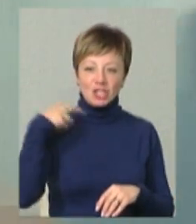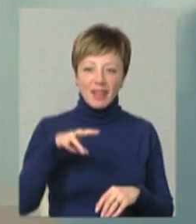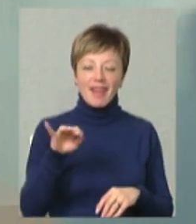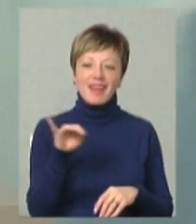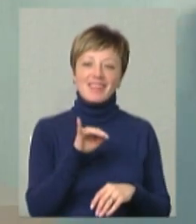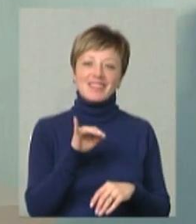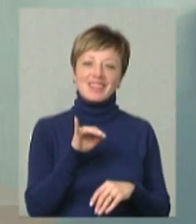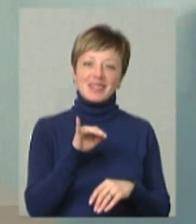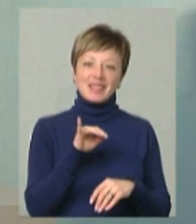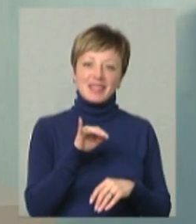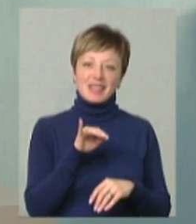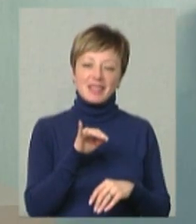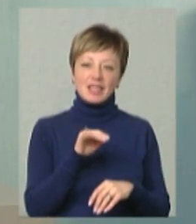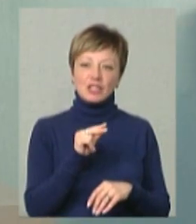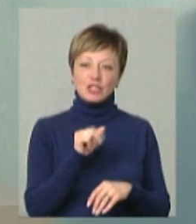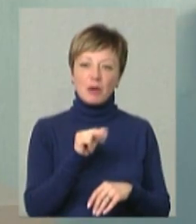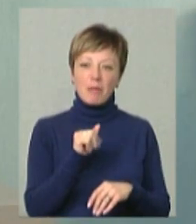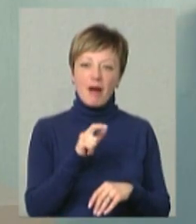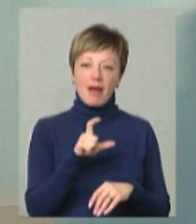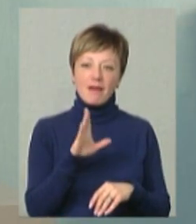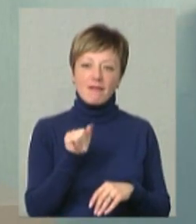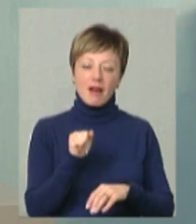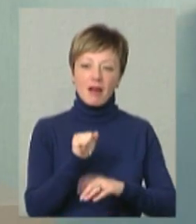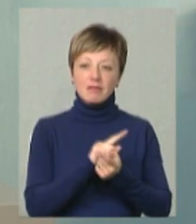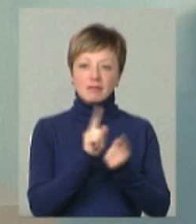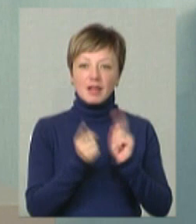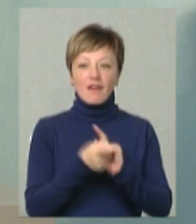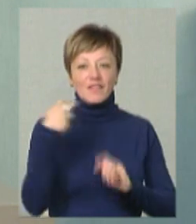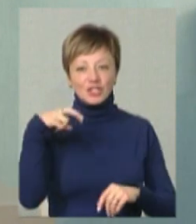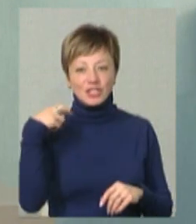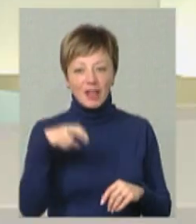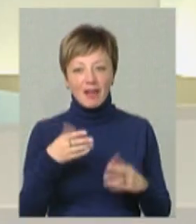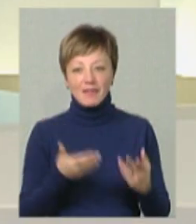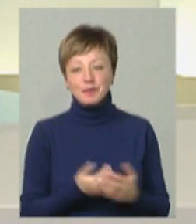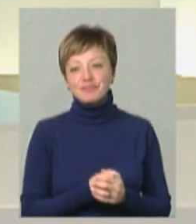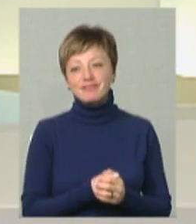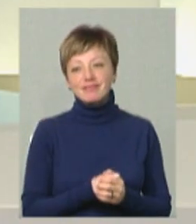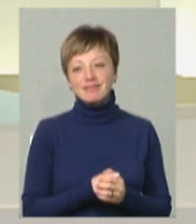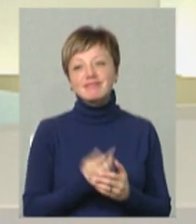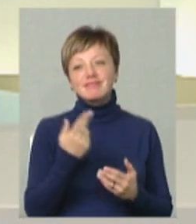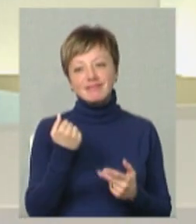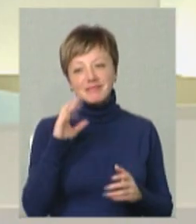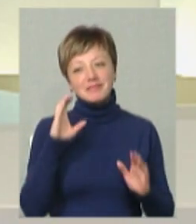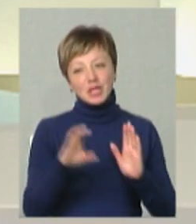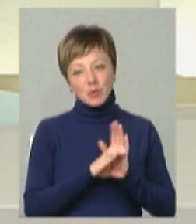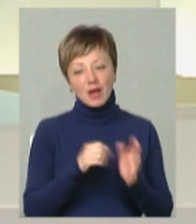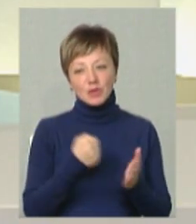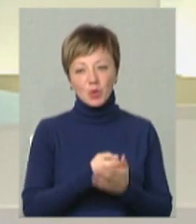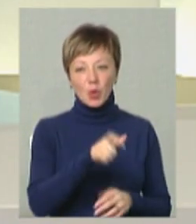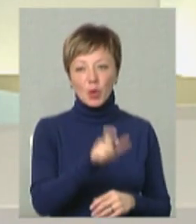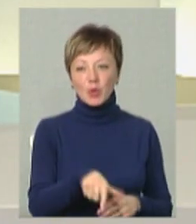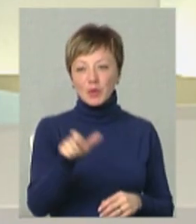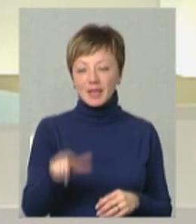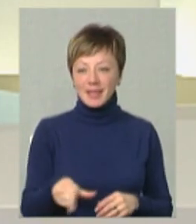і вишневі. У селі Пирогівцях Чапаєва вулиця стала вишневою. Так. Ми прислухалися в даному випадку до